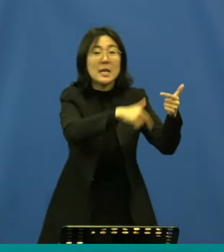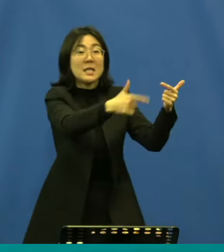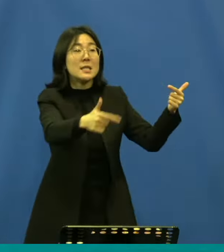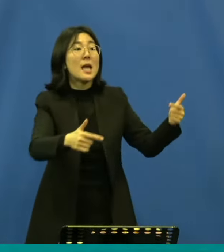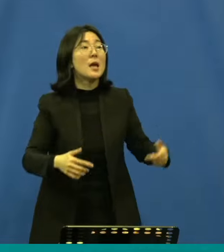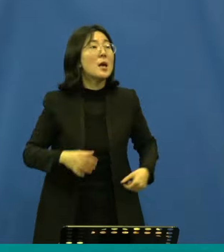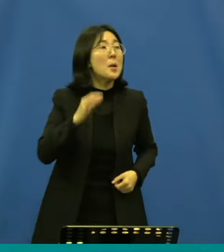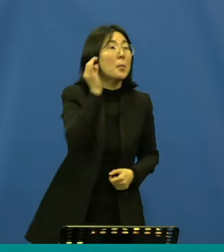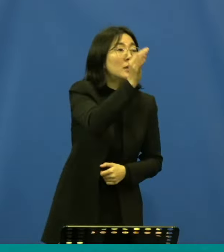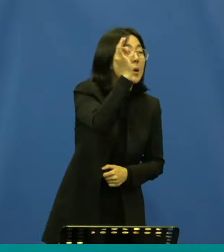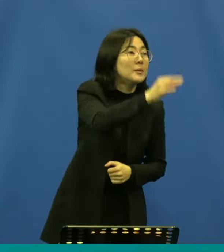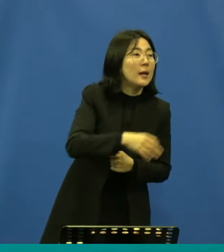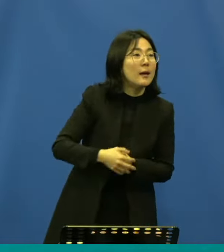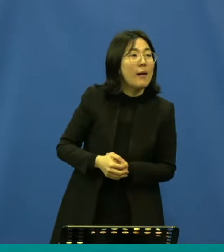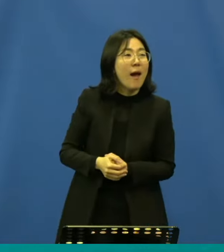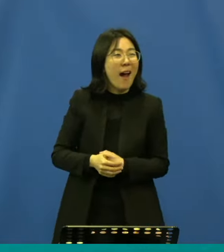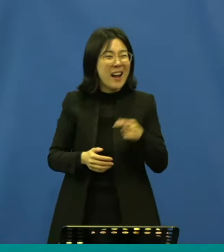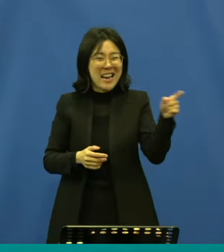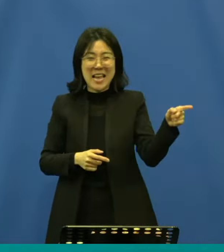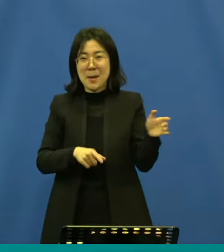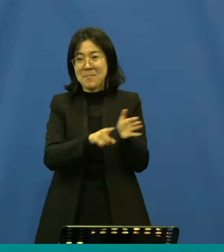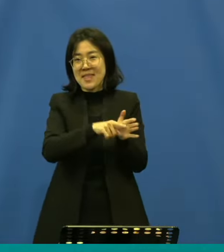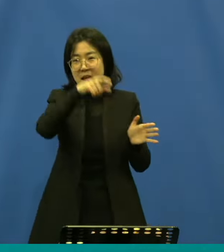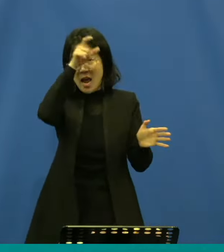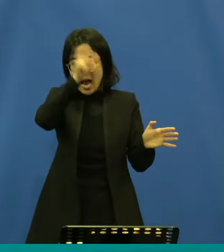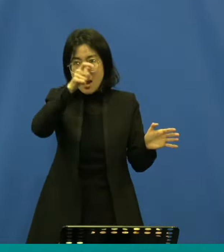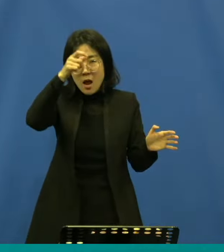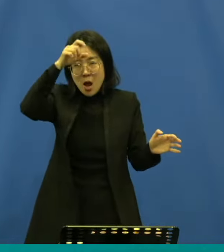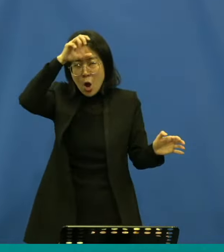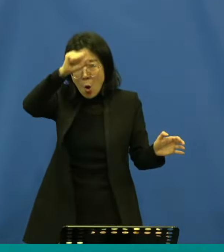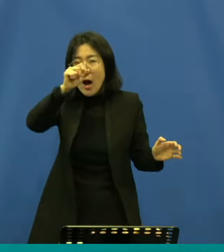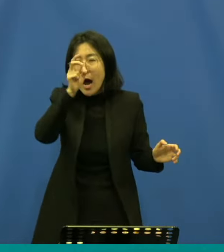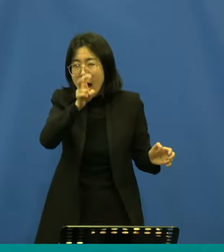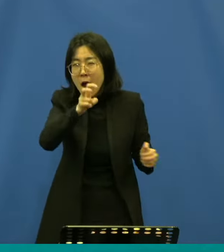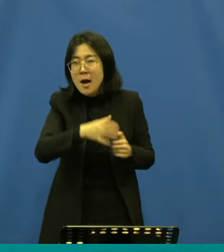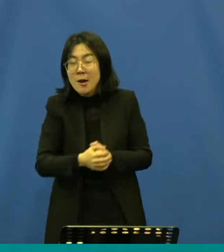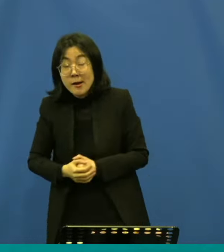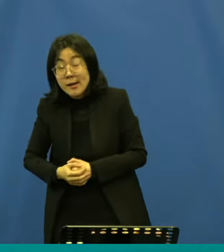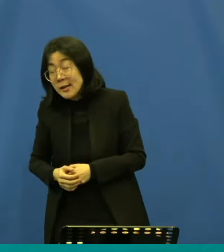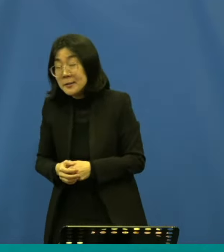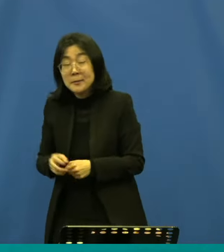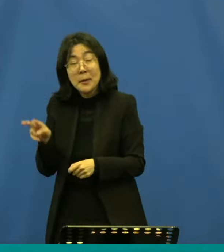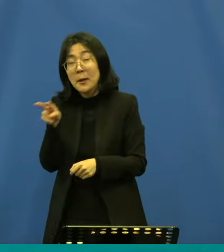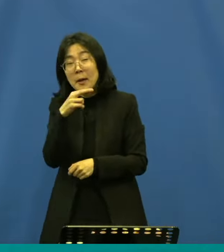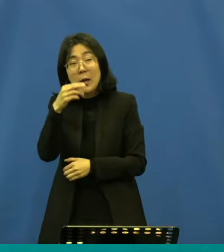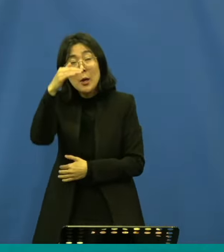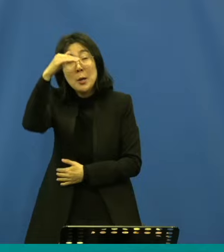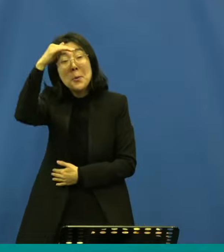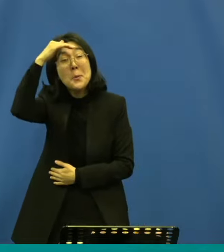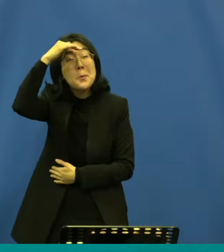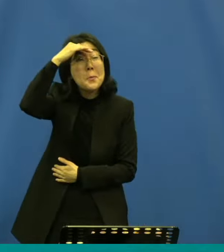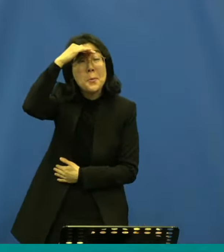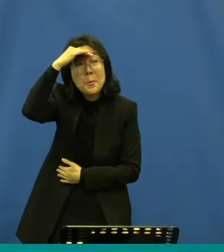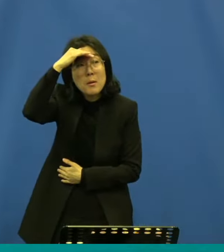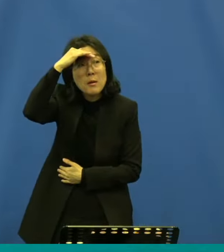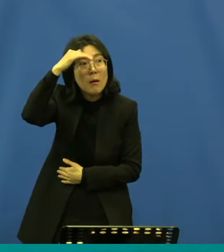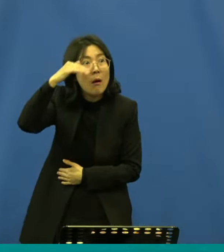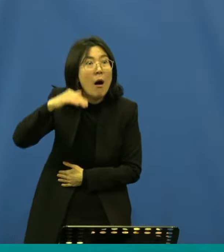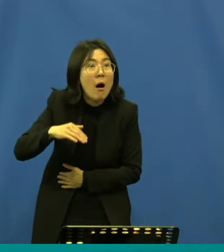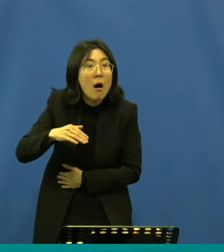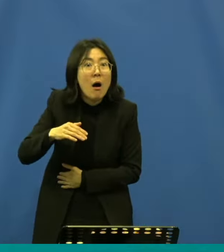아마 당연히 무너져 내렸을 거야. 그런데 너무도 충격적인 장면을 목격하죠. 자신이 생각한 것과 전혀